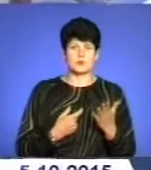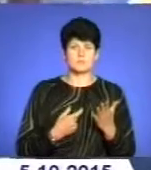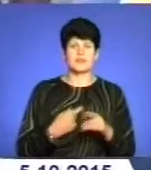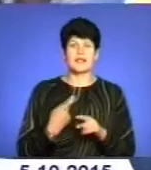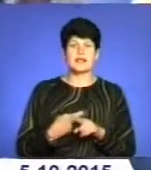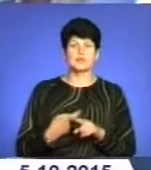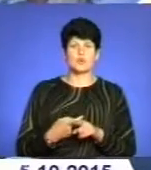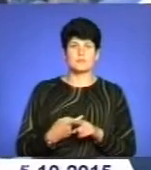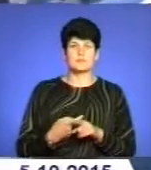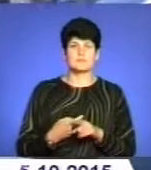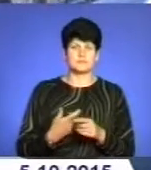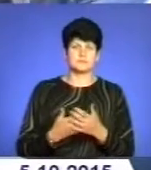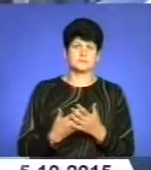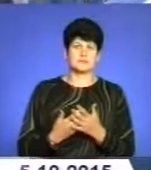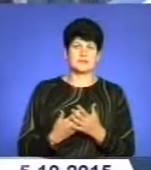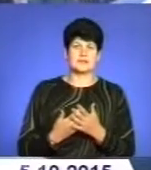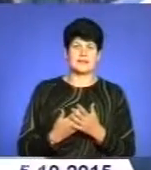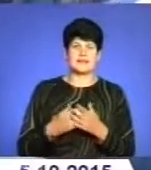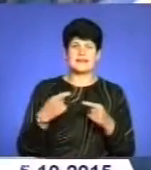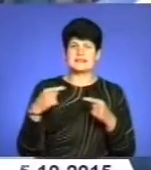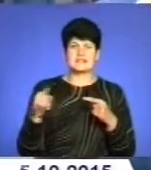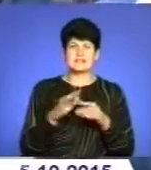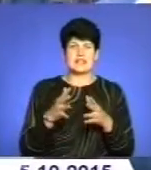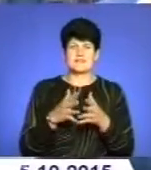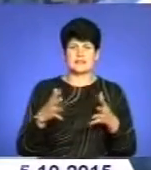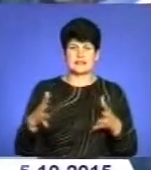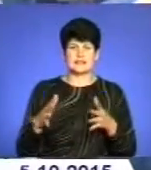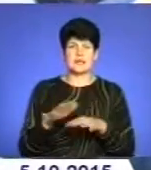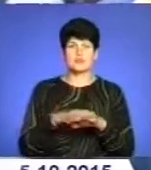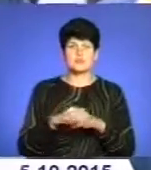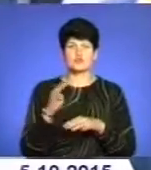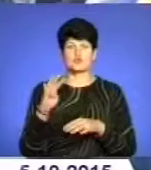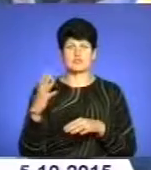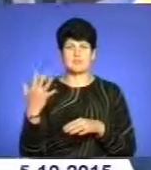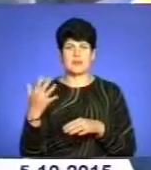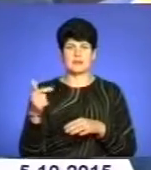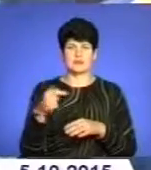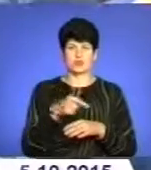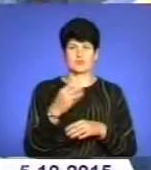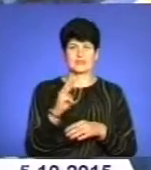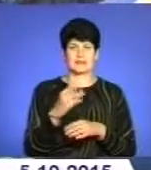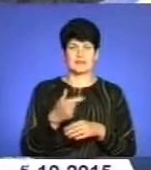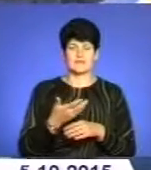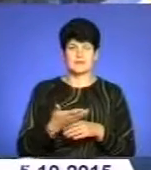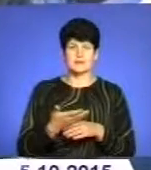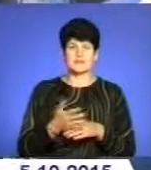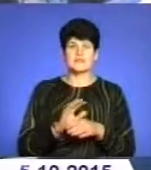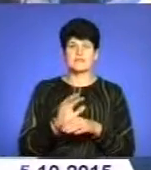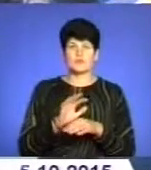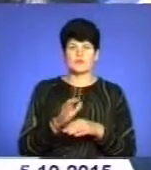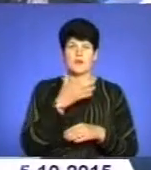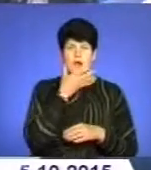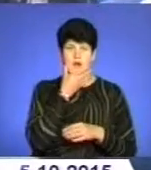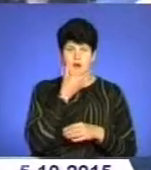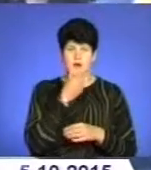Картопля, здається, різниця невелика, але якщо на базарі 4-5 гривень, то тут по 3. Тут від виробника гарна,